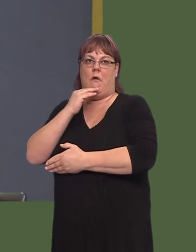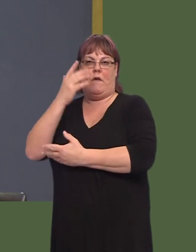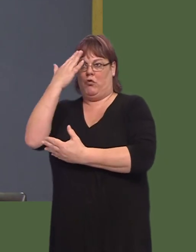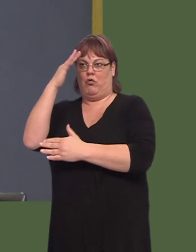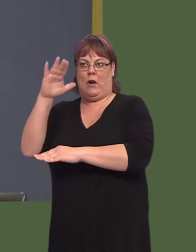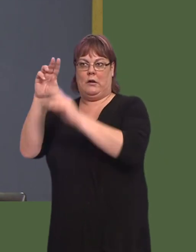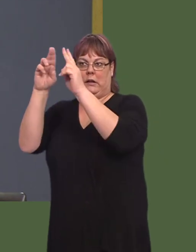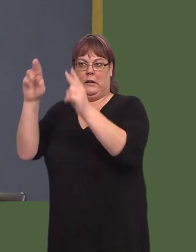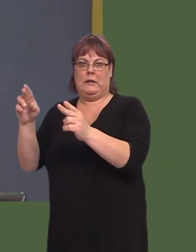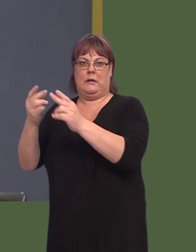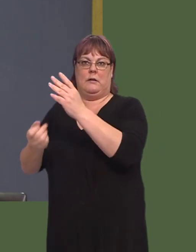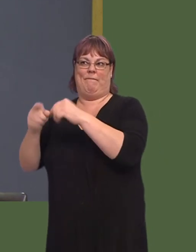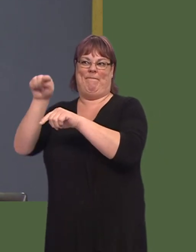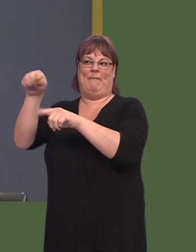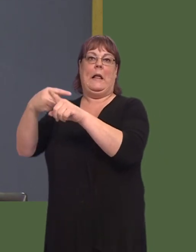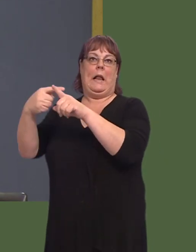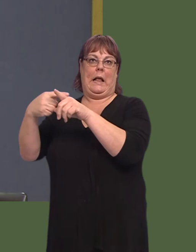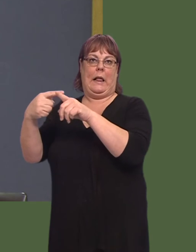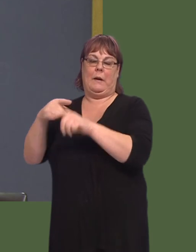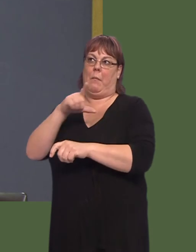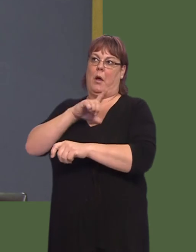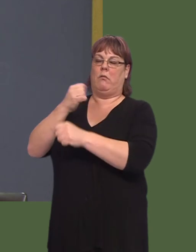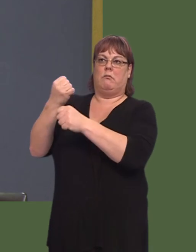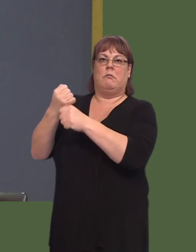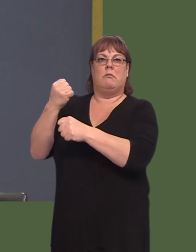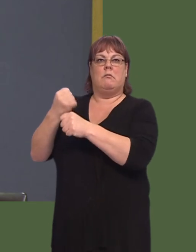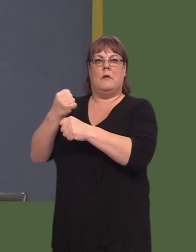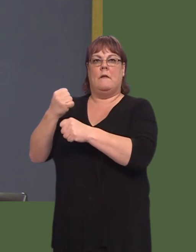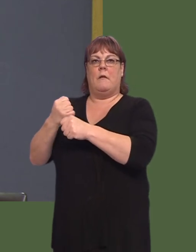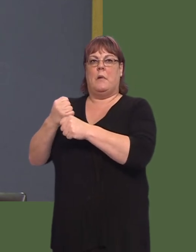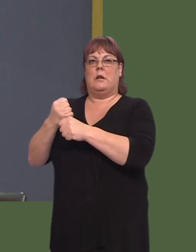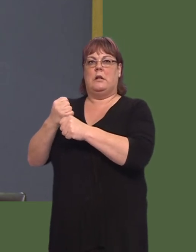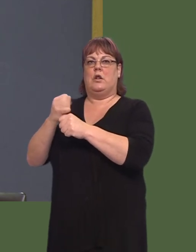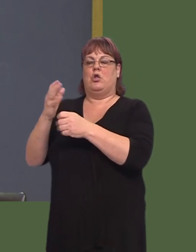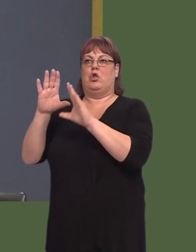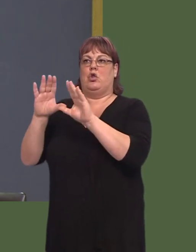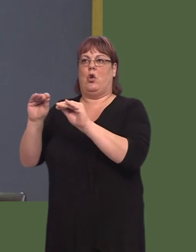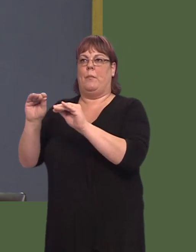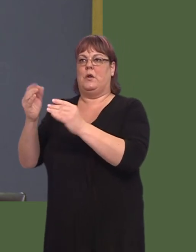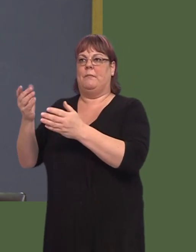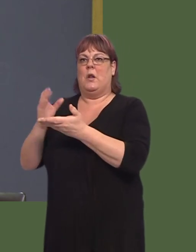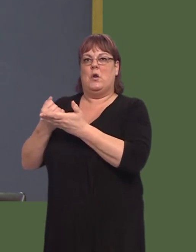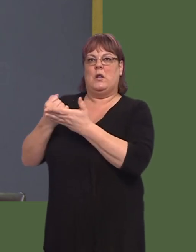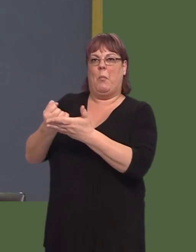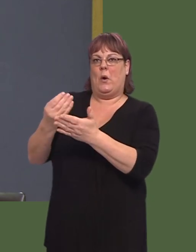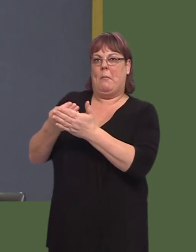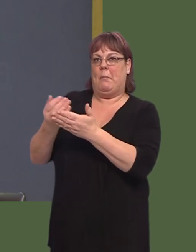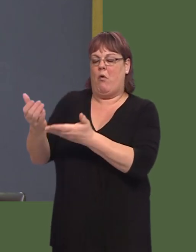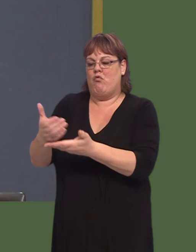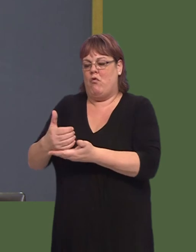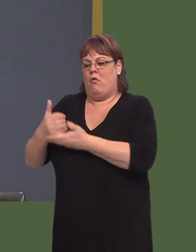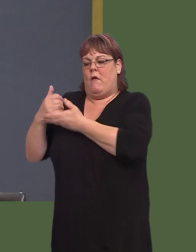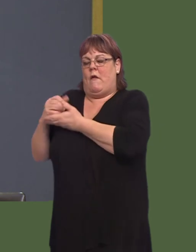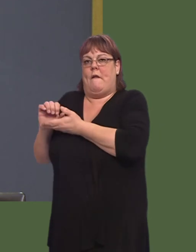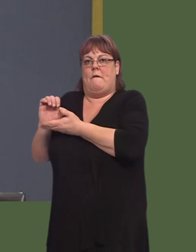ôl i'r Llywodraeth yn Lloegr roi'r gorau i glustnodi cefnogi pobl, ring ffensio hynny yw, fel arian ar wahân.